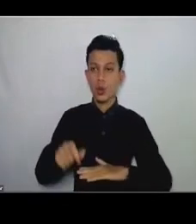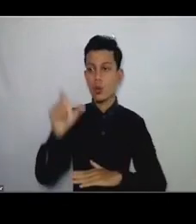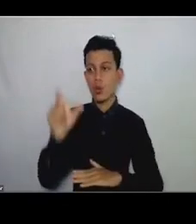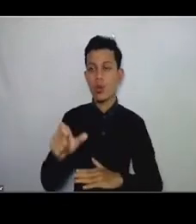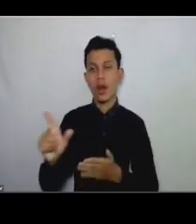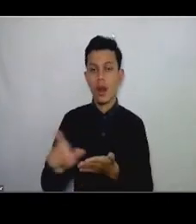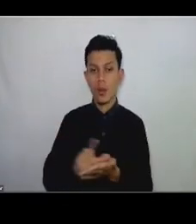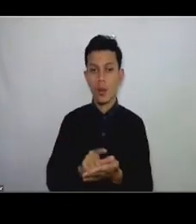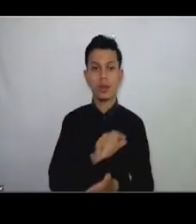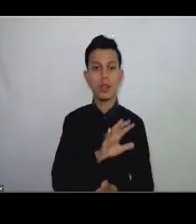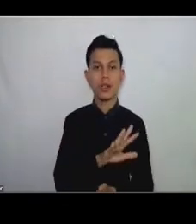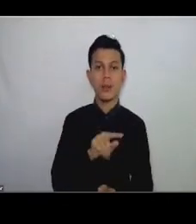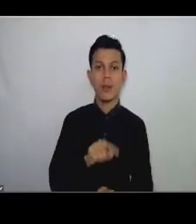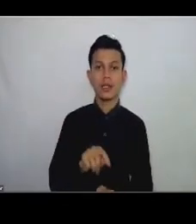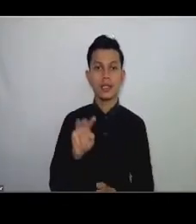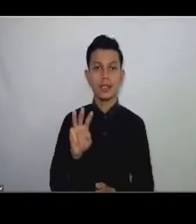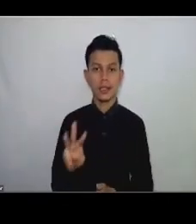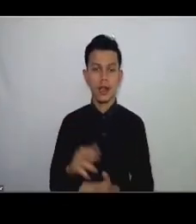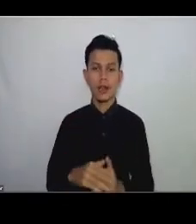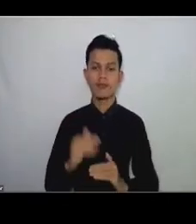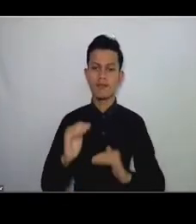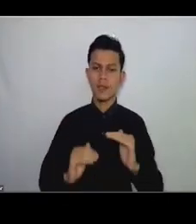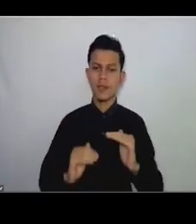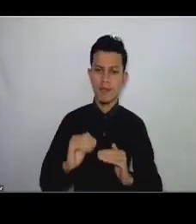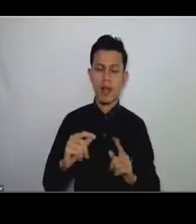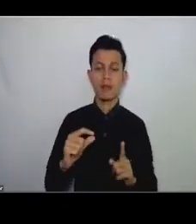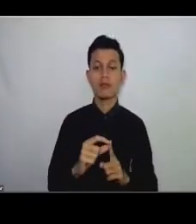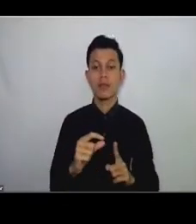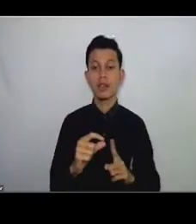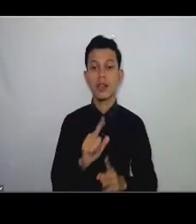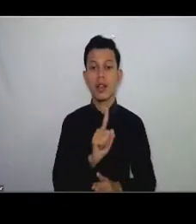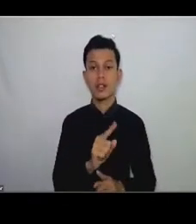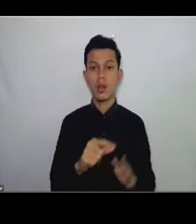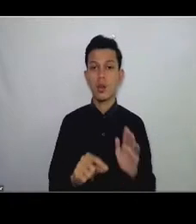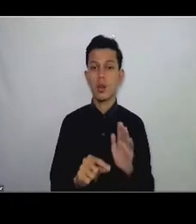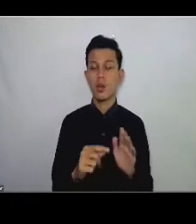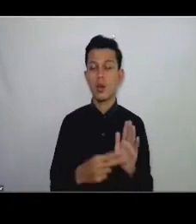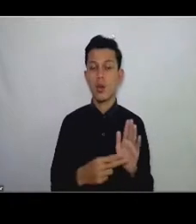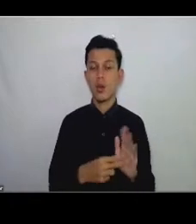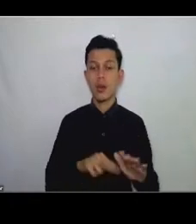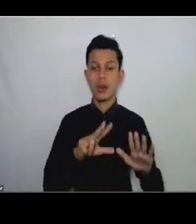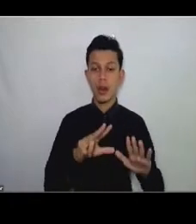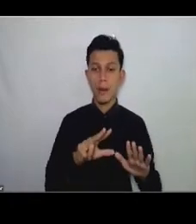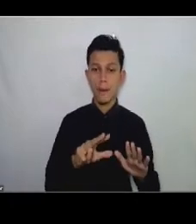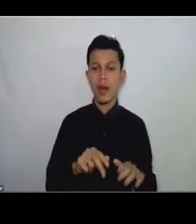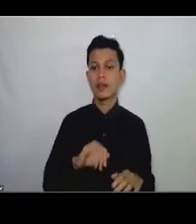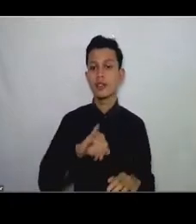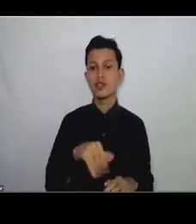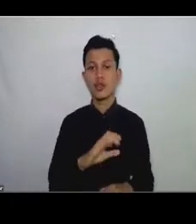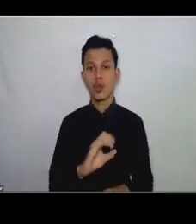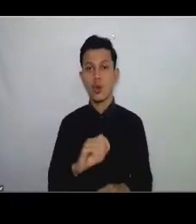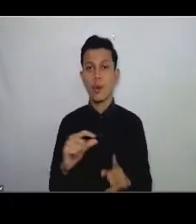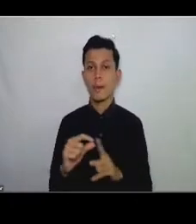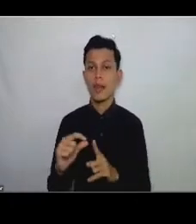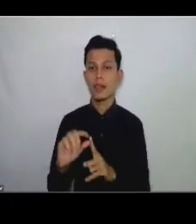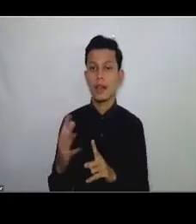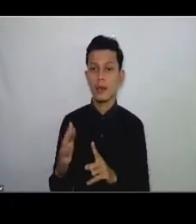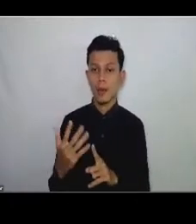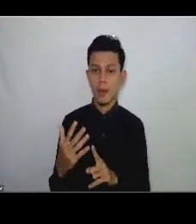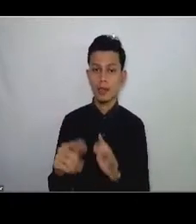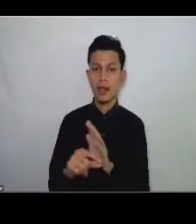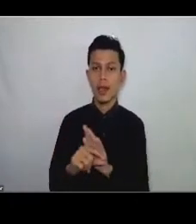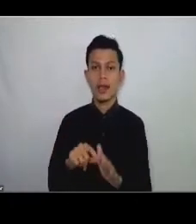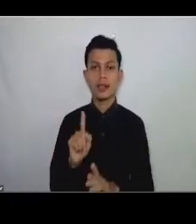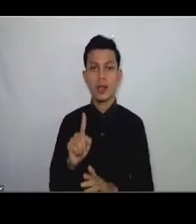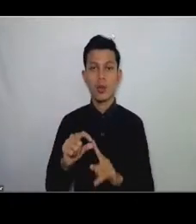5.3 menimbang bahwa berdasarkan pasal 1 angka 8 junto pasal 15 ayat 1 PMK 1 2023